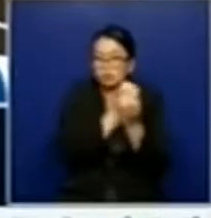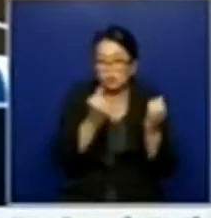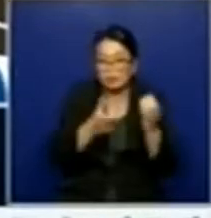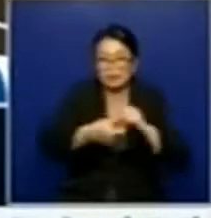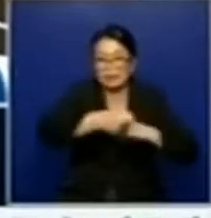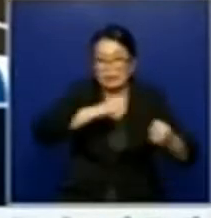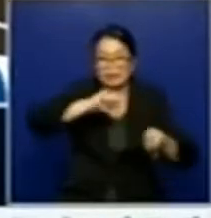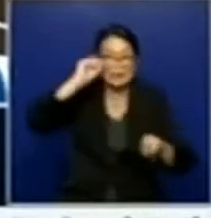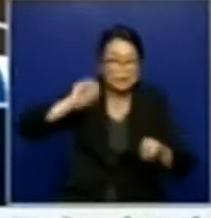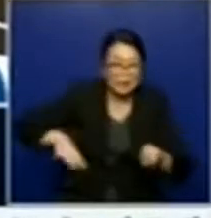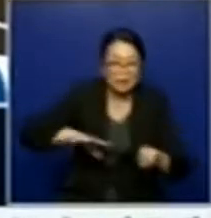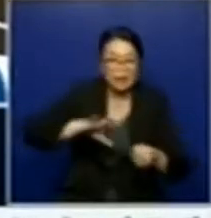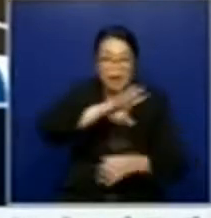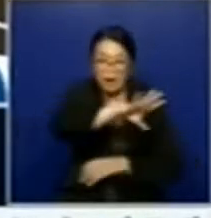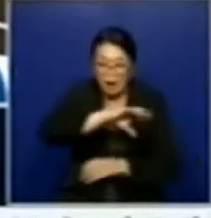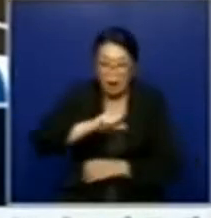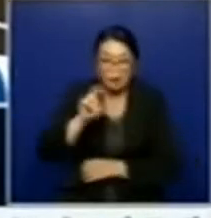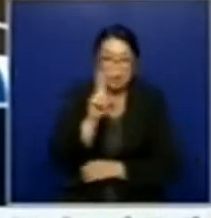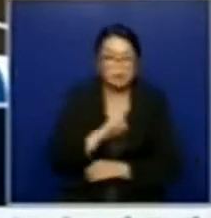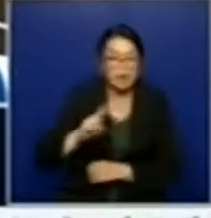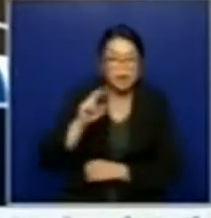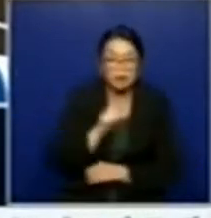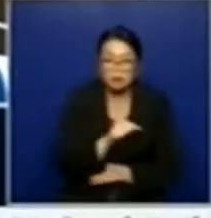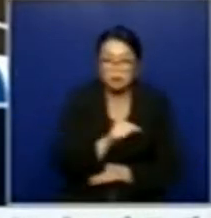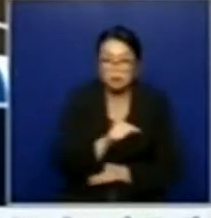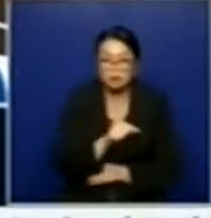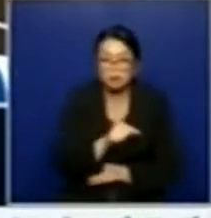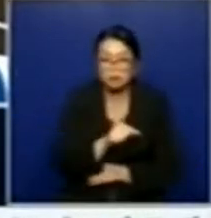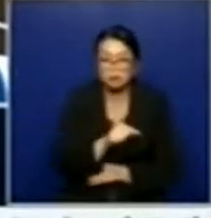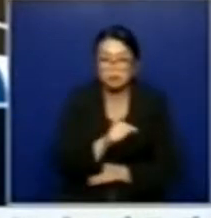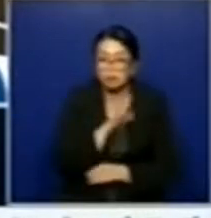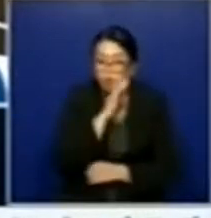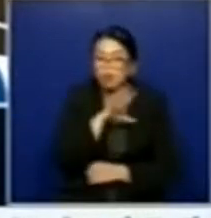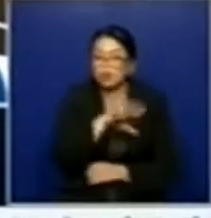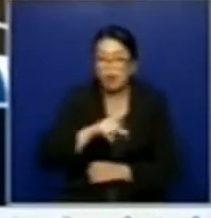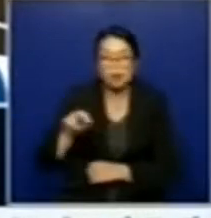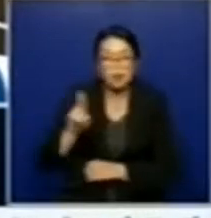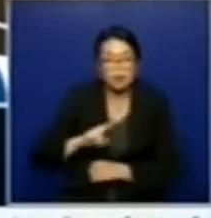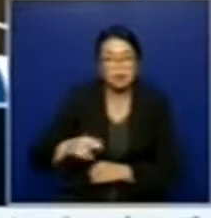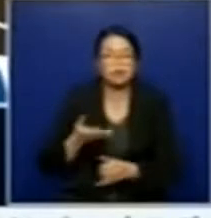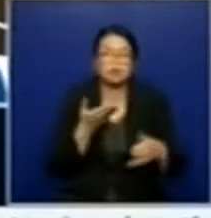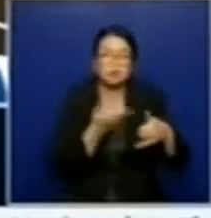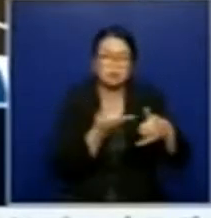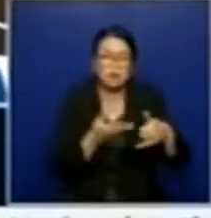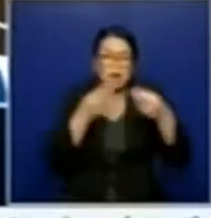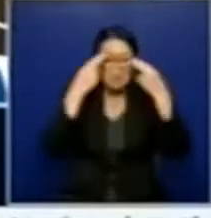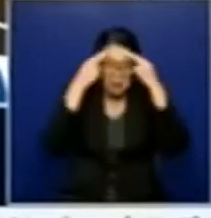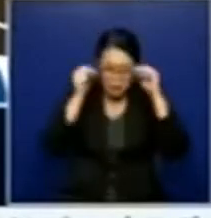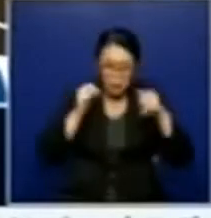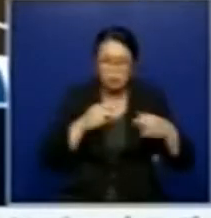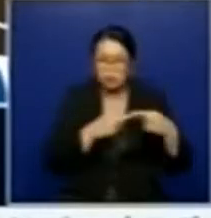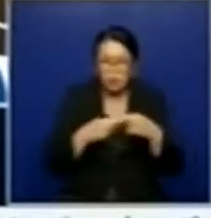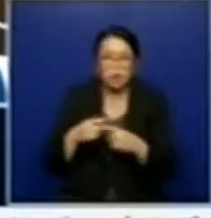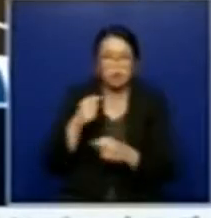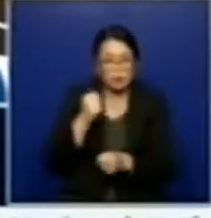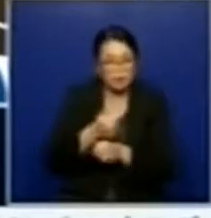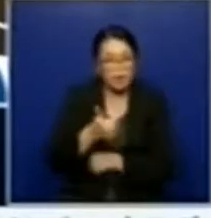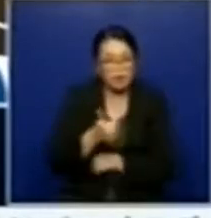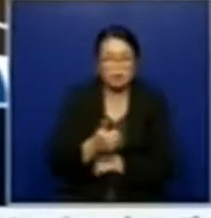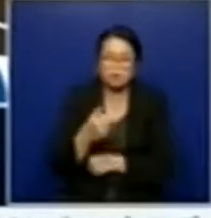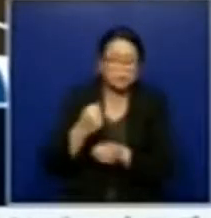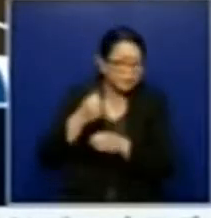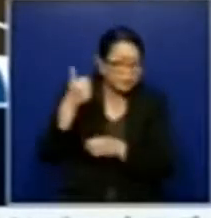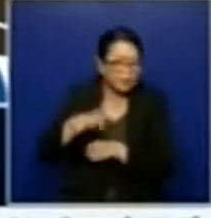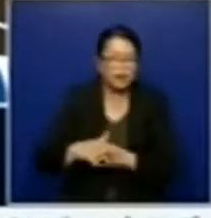ทิ้งหรือไม่ก็ฉบับที่รุ่นพี่ท่านฉีกทิ้งก่อนหน้าท่านจะได้เป็นนายกรัฐมนตรีในวันนี้ไหมครับเพราะฉะ